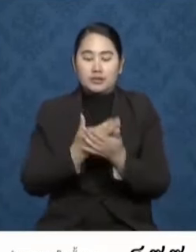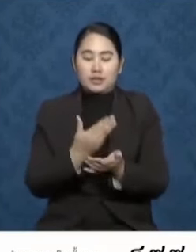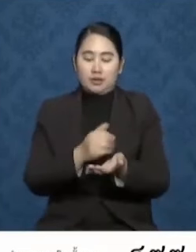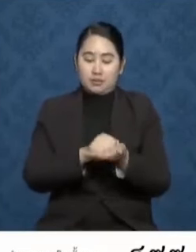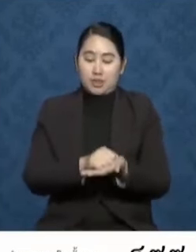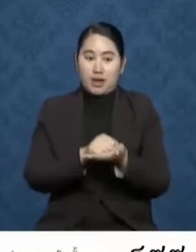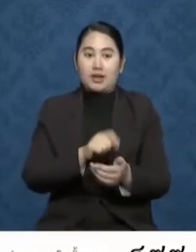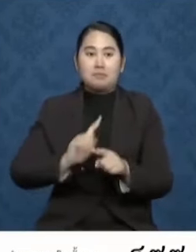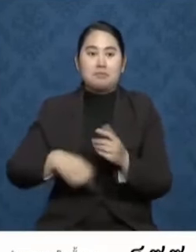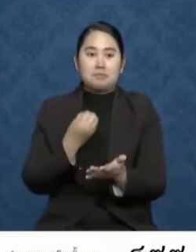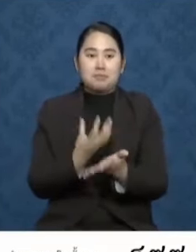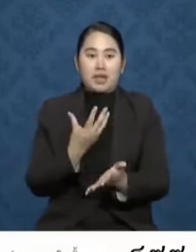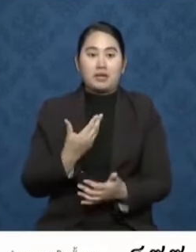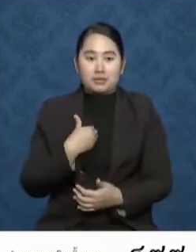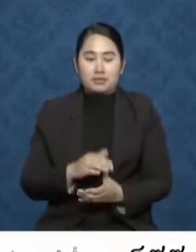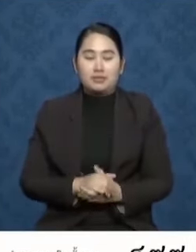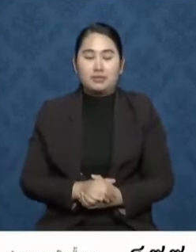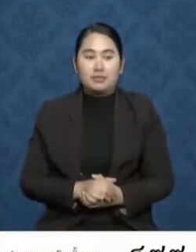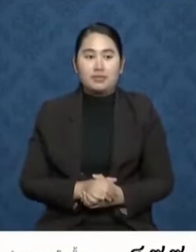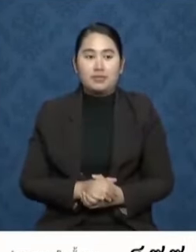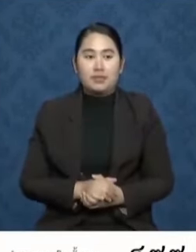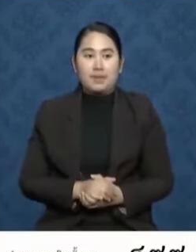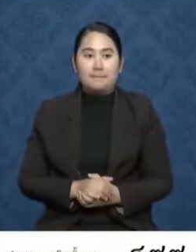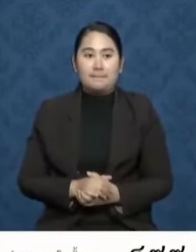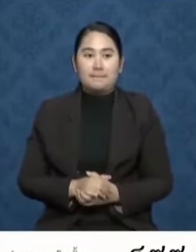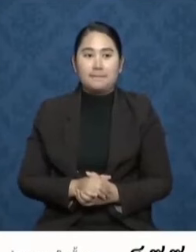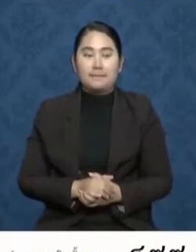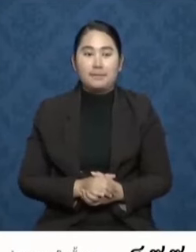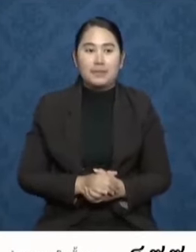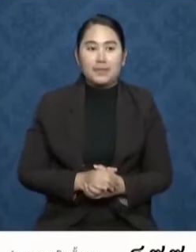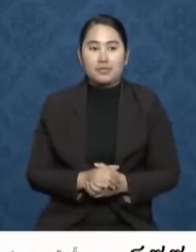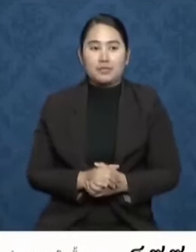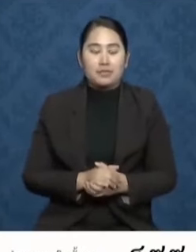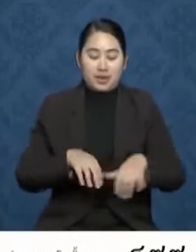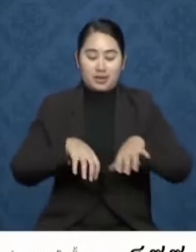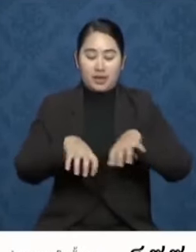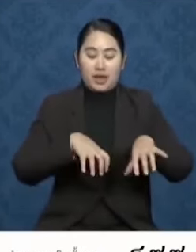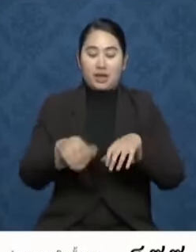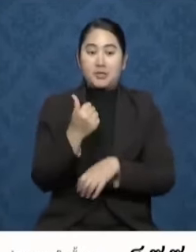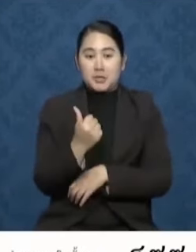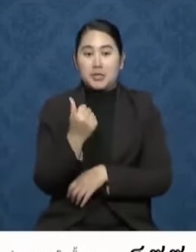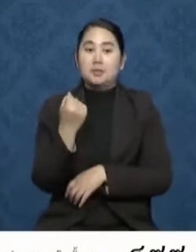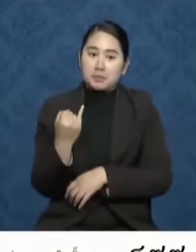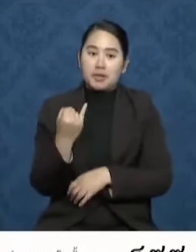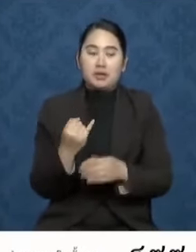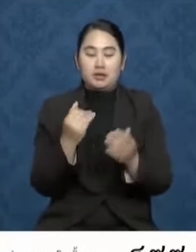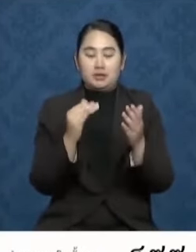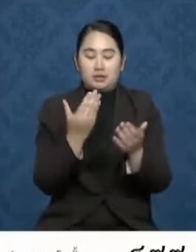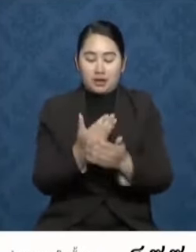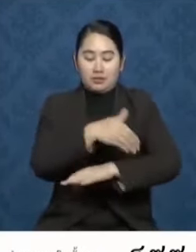บางธุรกิจก็สูงแพงมากหลายหน่วยงานบริหารดีหรือไม่ดีลงบัญชีไม่